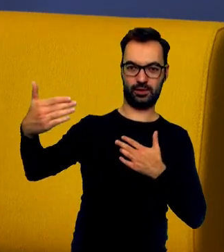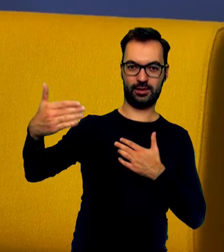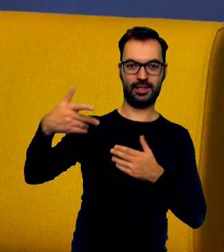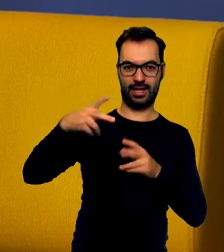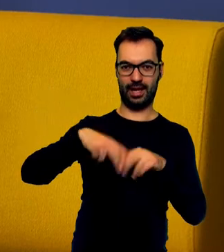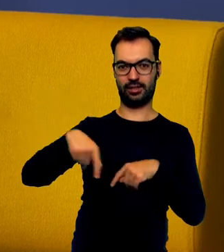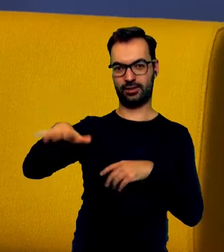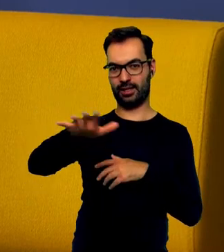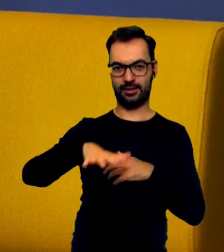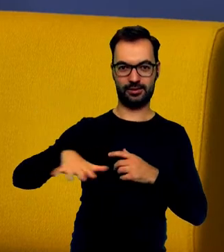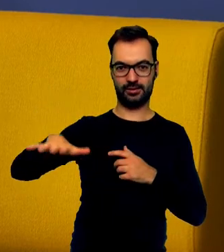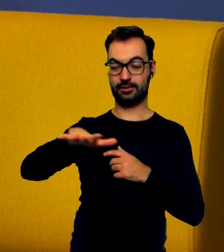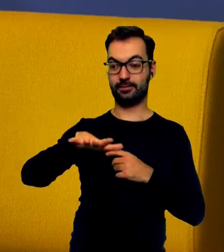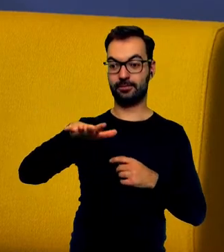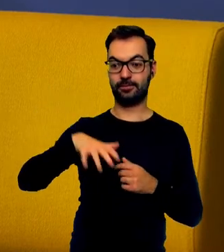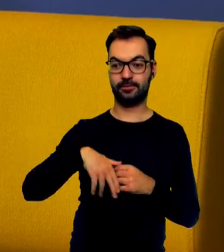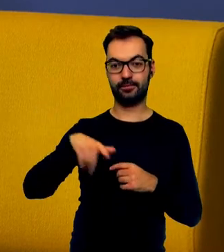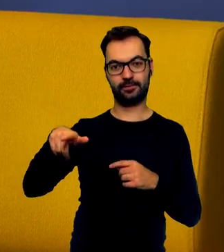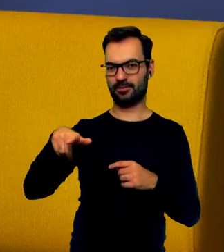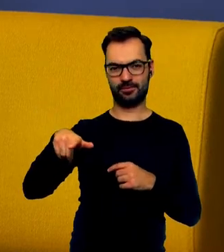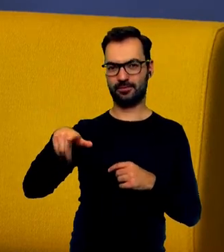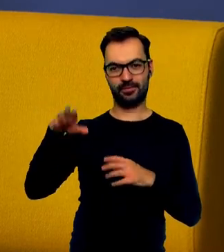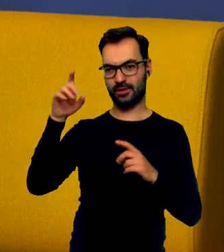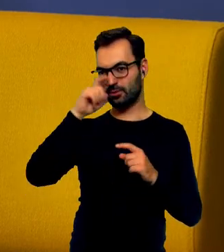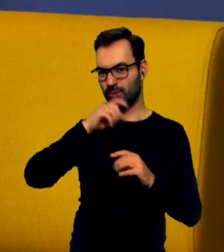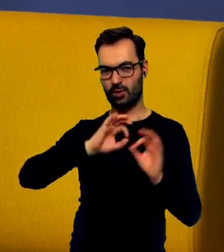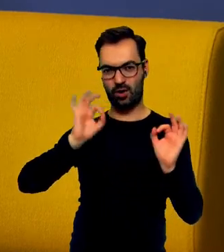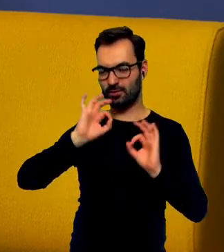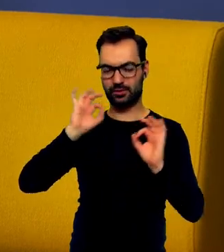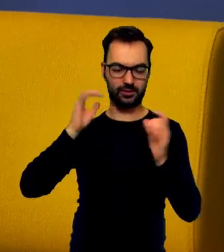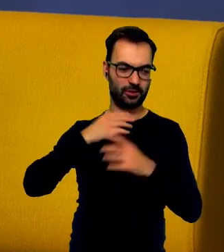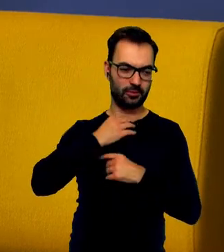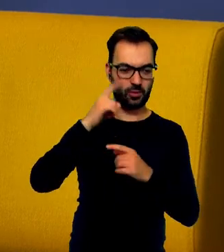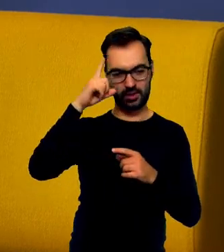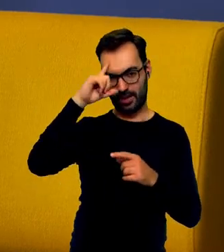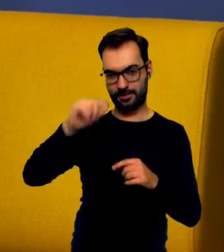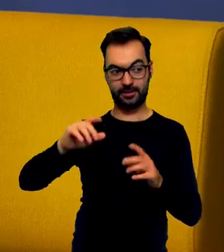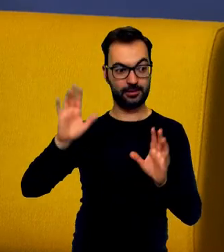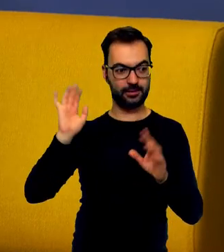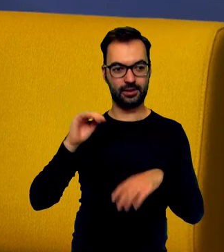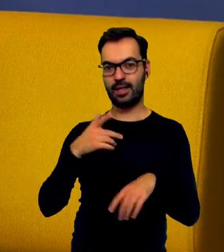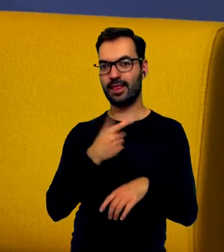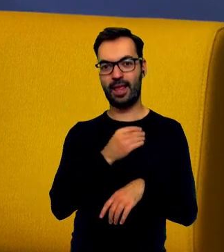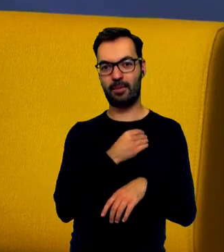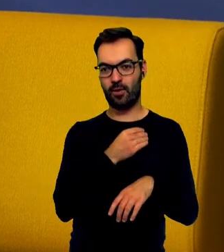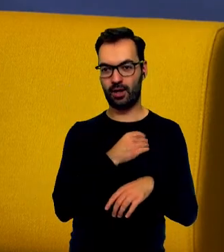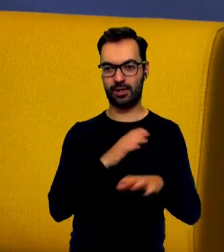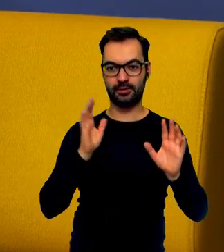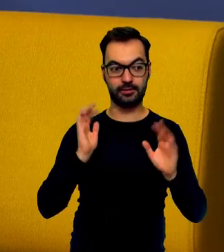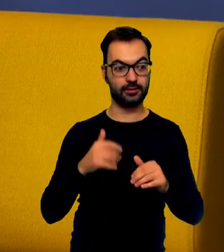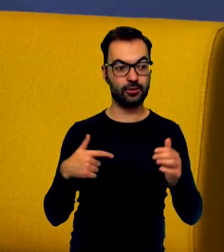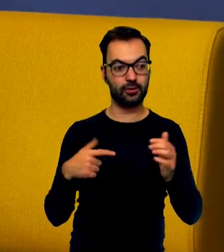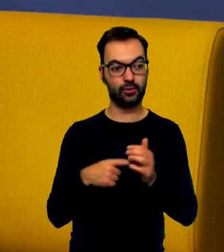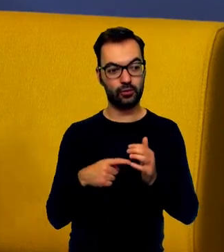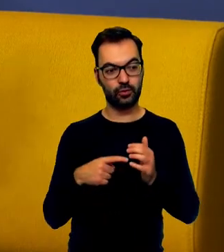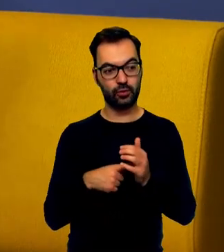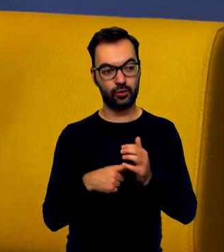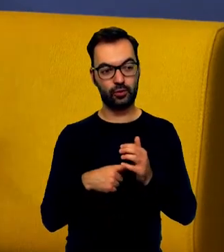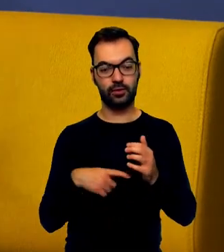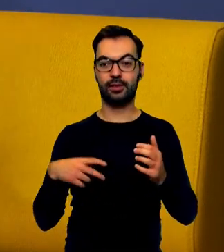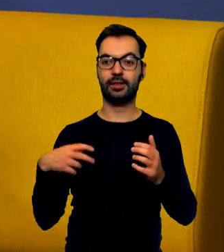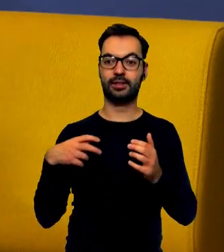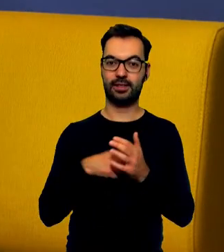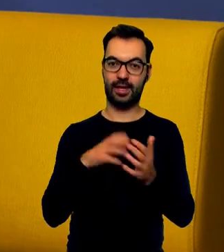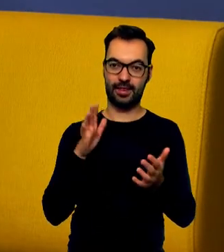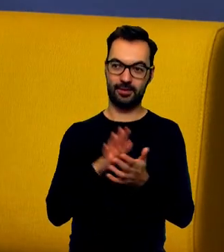stronie takiej czy innej barykady jako wyłącznie ludzi złych, głupich i moralnie zdeprawowanych. I to jest też cecha